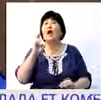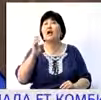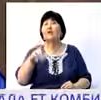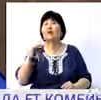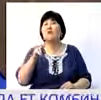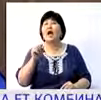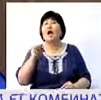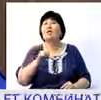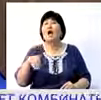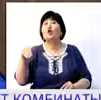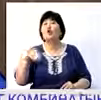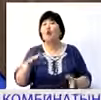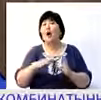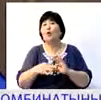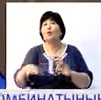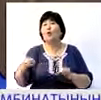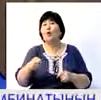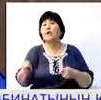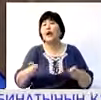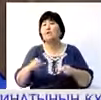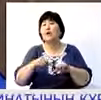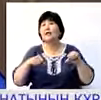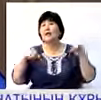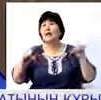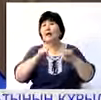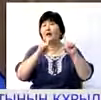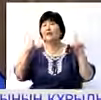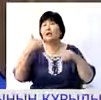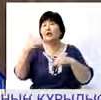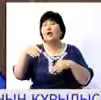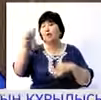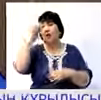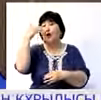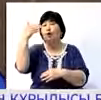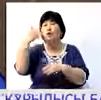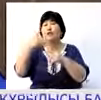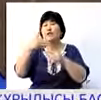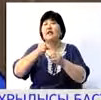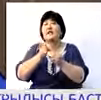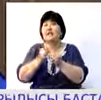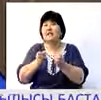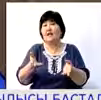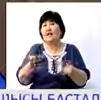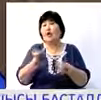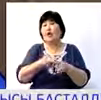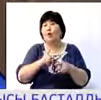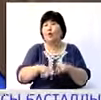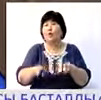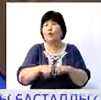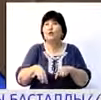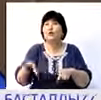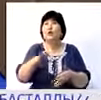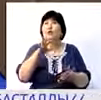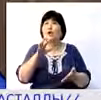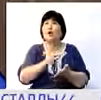Асқар Тоқмағамбетов ауылдық округі әкім аппаратының ғимарат сыртындағы мемлекеттік тудың шеті сетінеген. Осы ауылдық округте